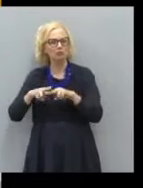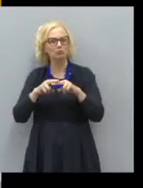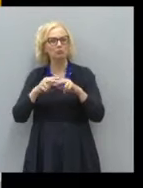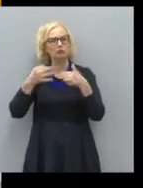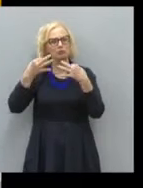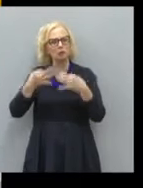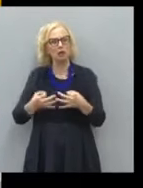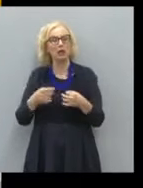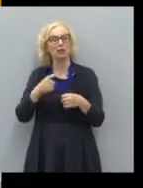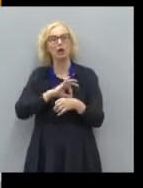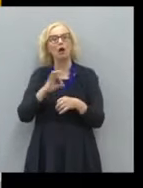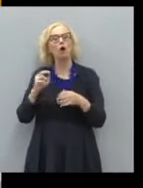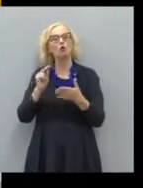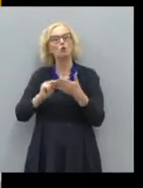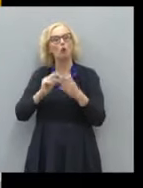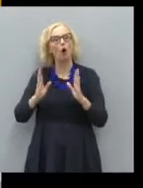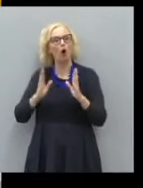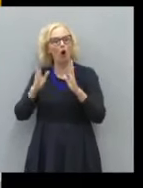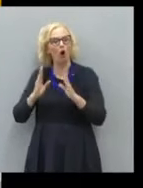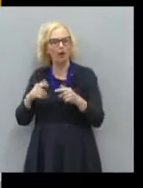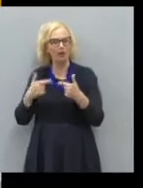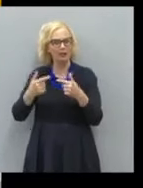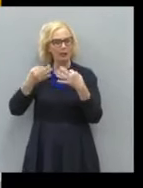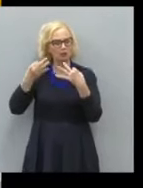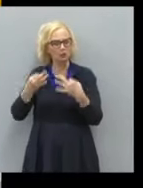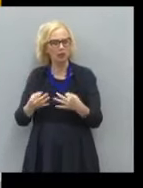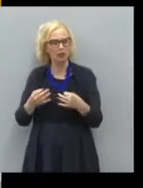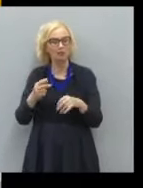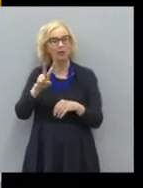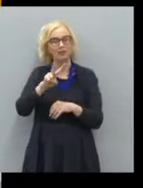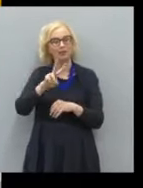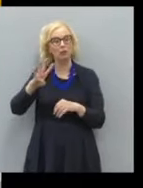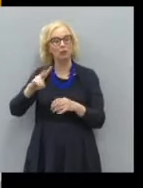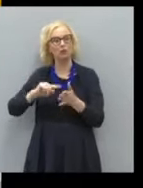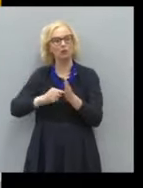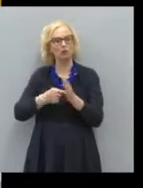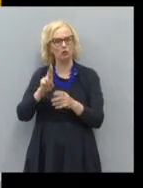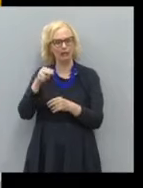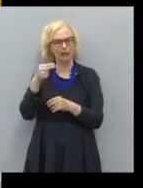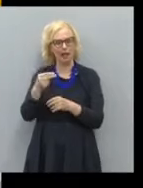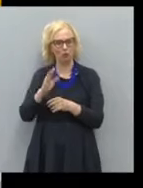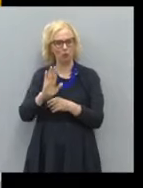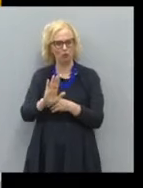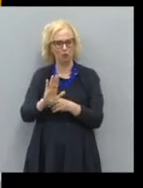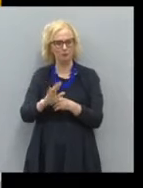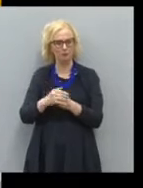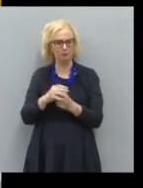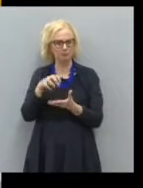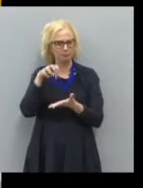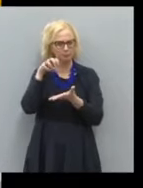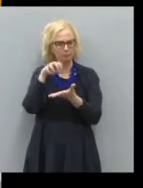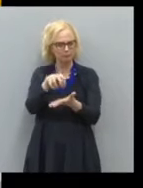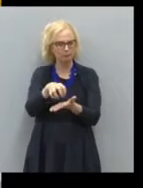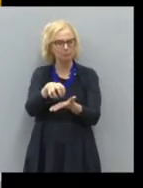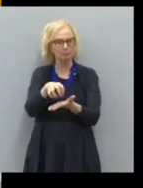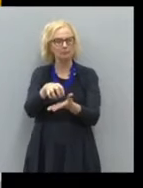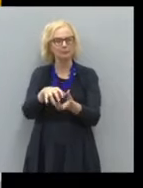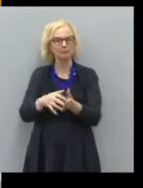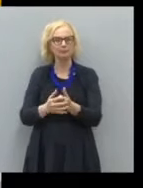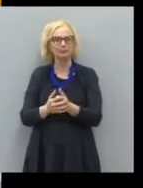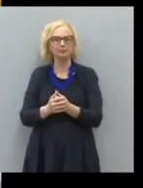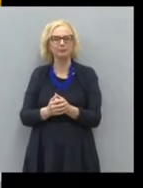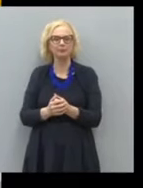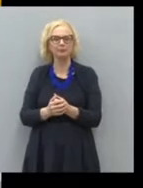scolastiche questo ammonta a circa 24 milioni di euro da poter qui investire